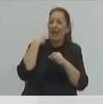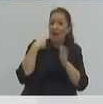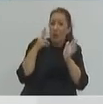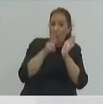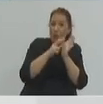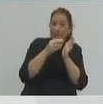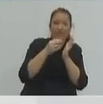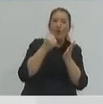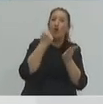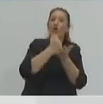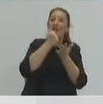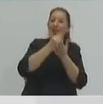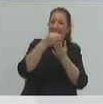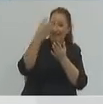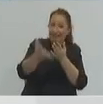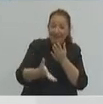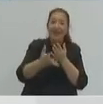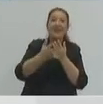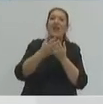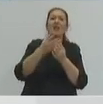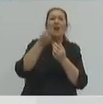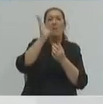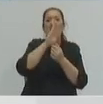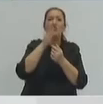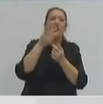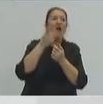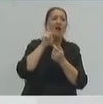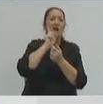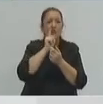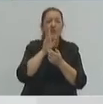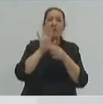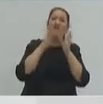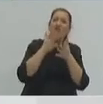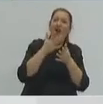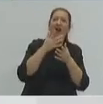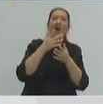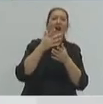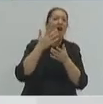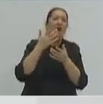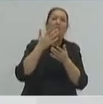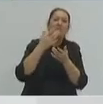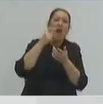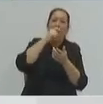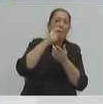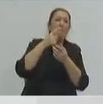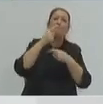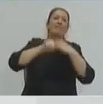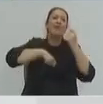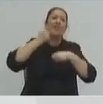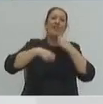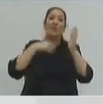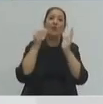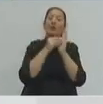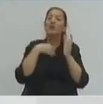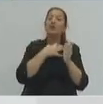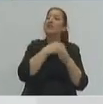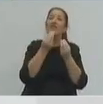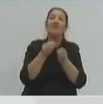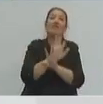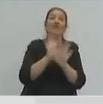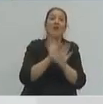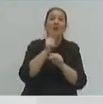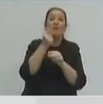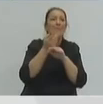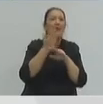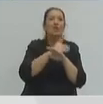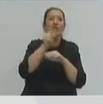dilde yabancı karakterlerin olduğu işletmelere ruhsat vermiyoruz. Vermeyeceğiz de. Ama biraz önce siz shopping